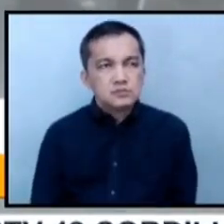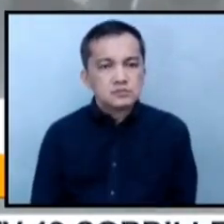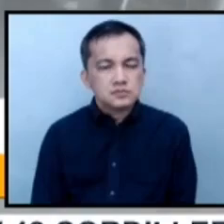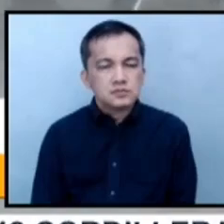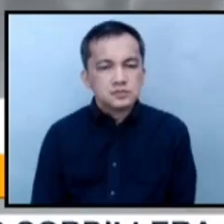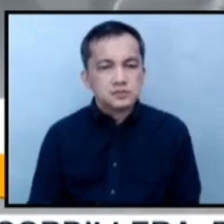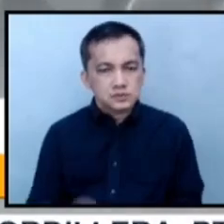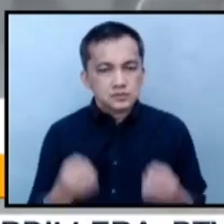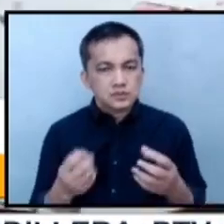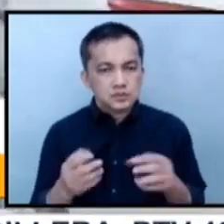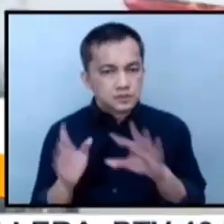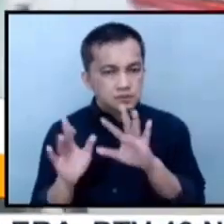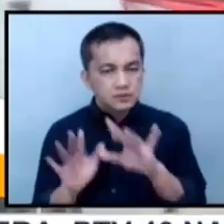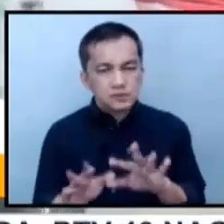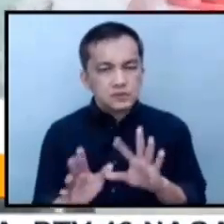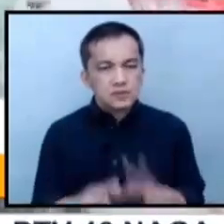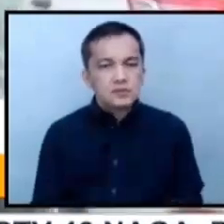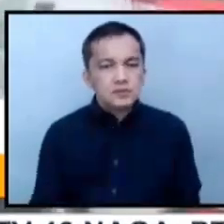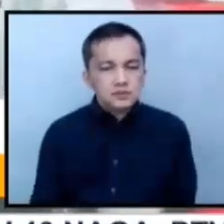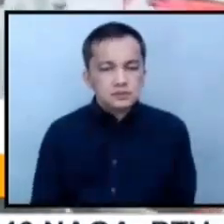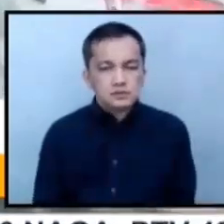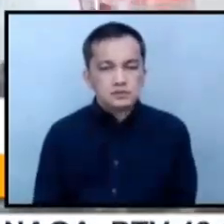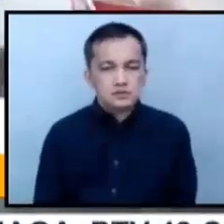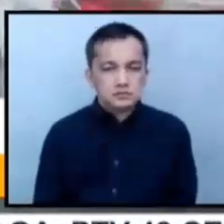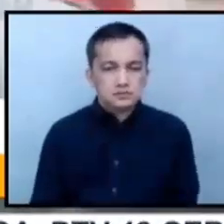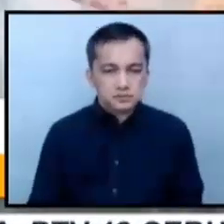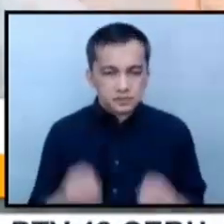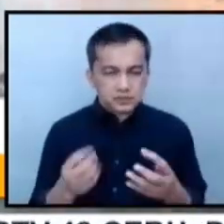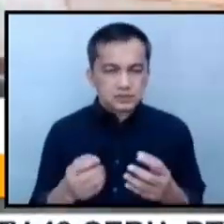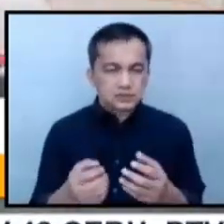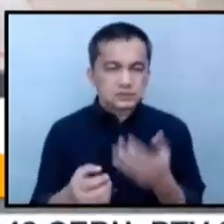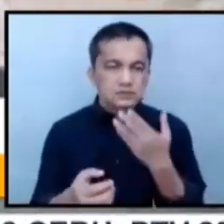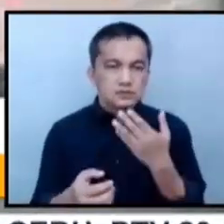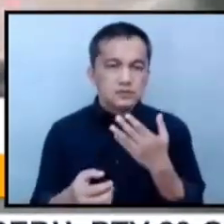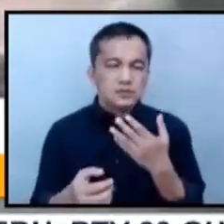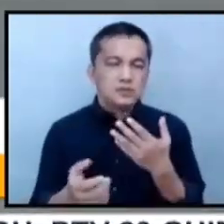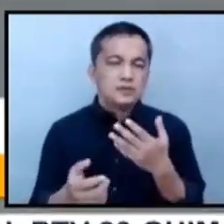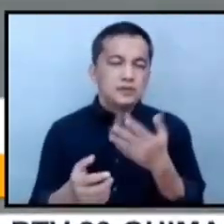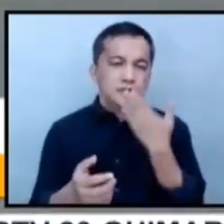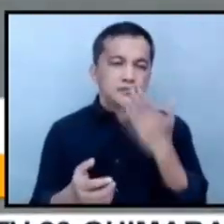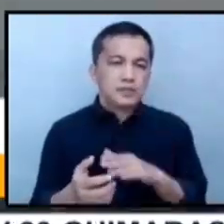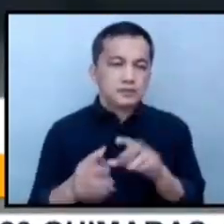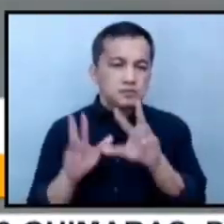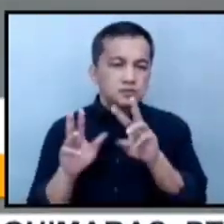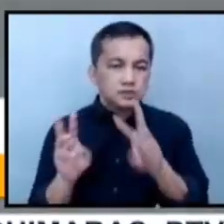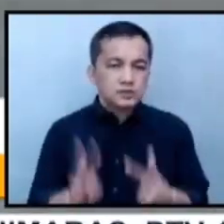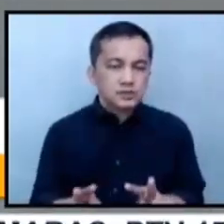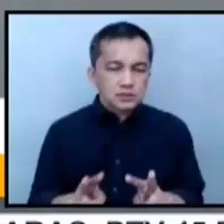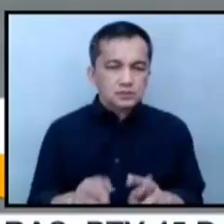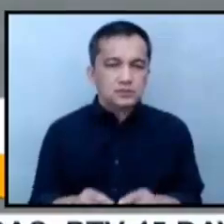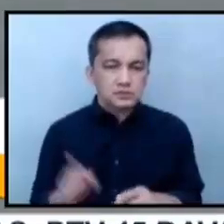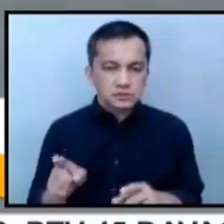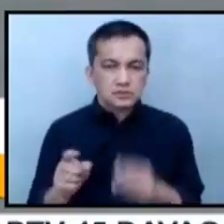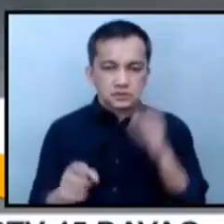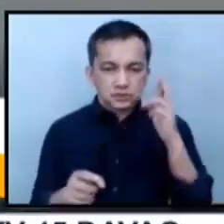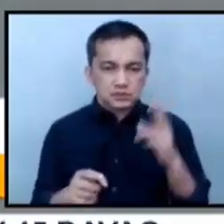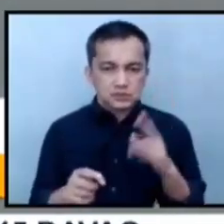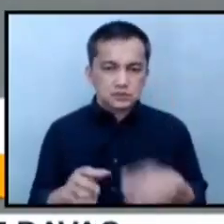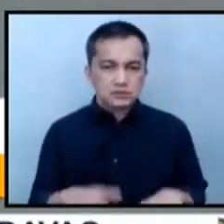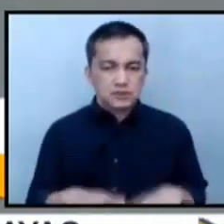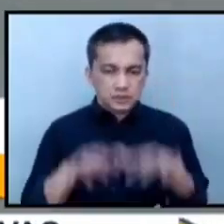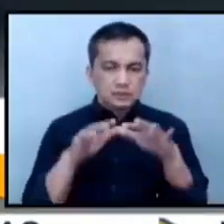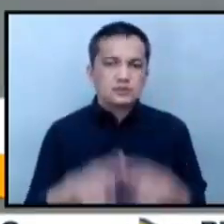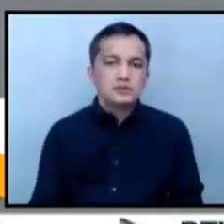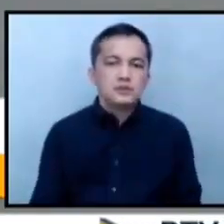ulan nagiging Mas marami ang extreme weather events So yun ang nagiging ugat ng baha